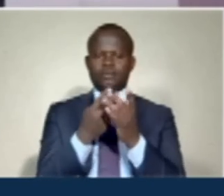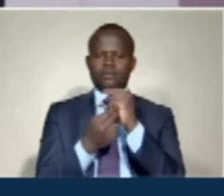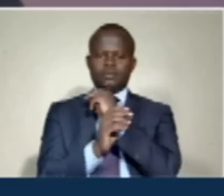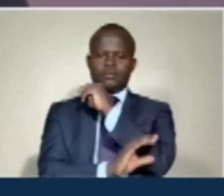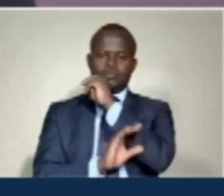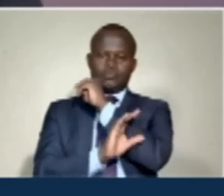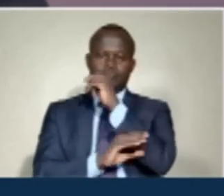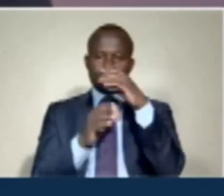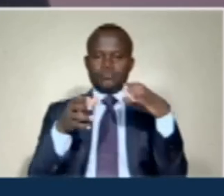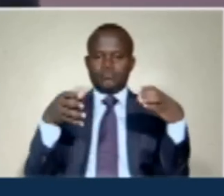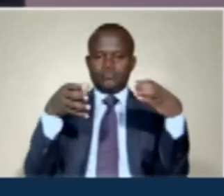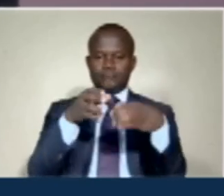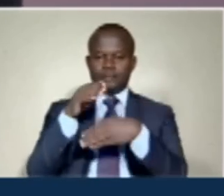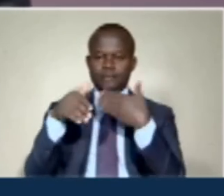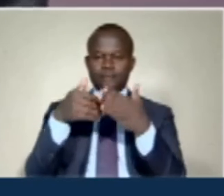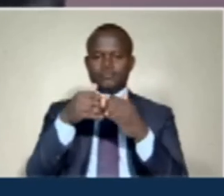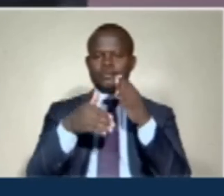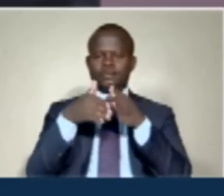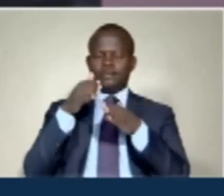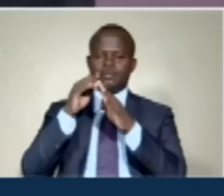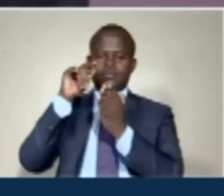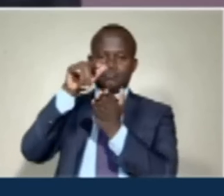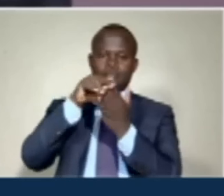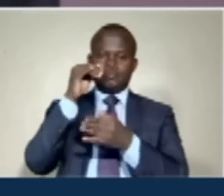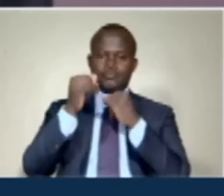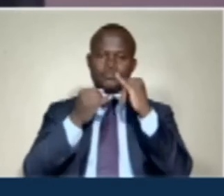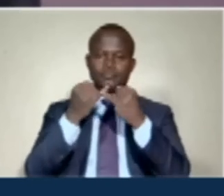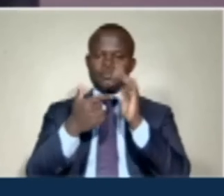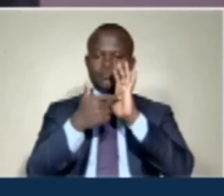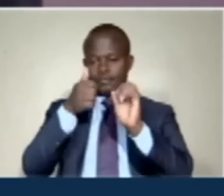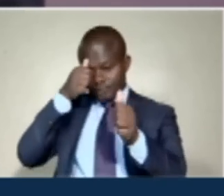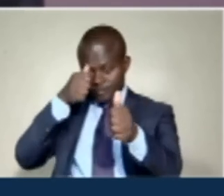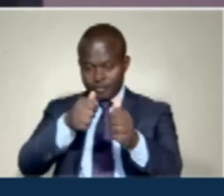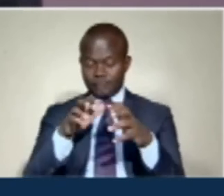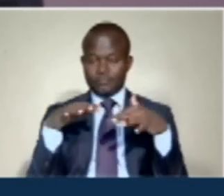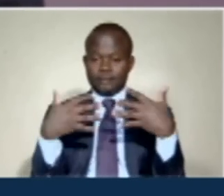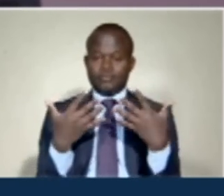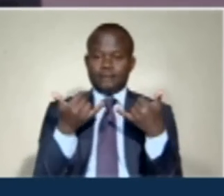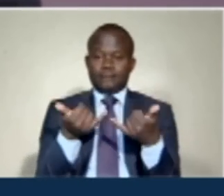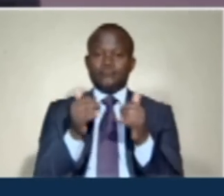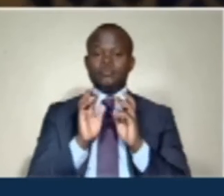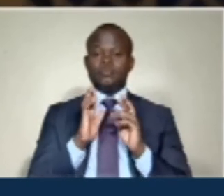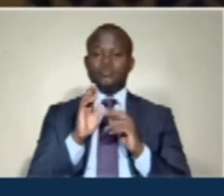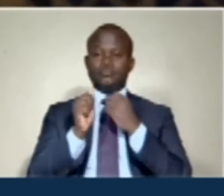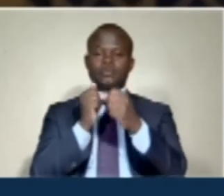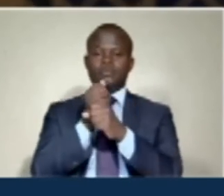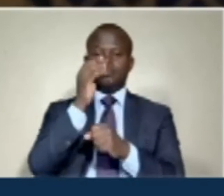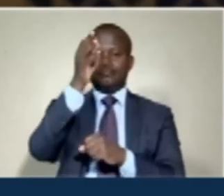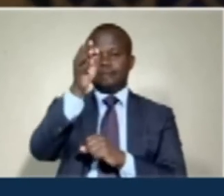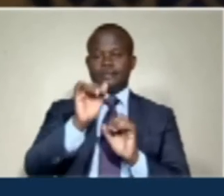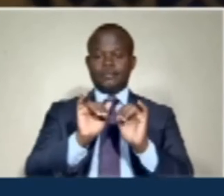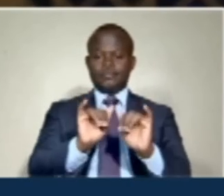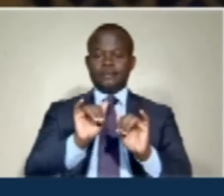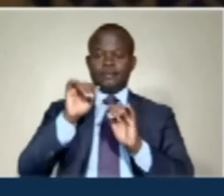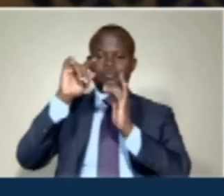bihuriyeho wo kubaka ikibuga cy'indege mpuzamahanga cya Bugesera, agaragaza ko akurikijeho imirimo igeze hari icyizere cy'uko umwaka utaha uzasiga